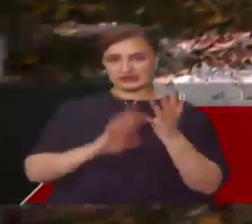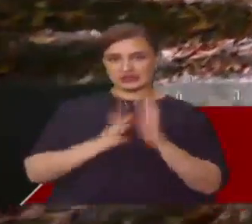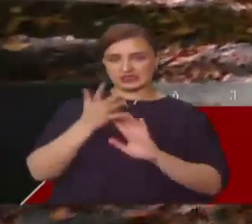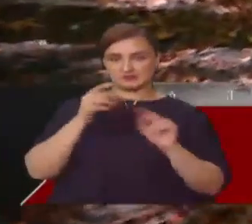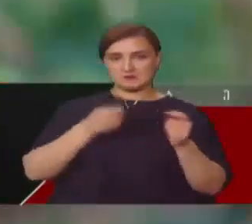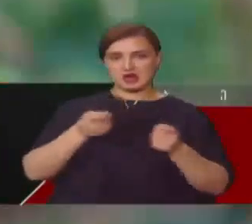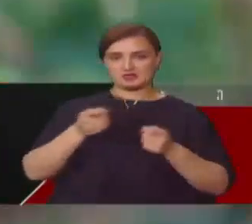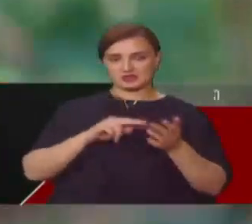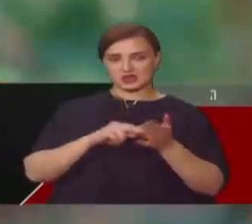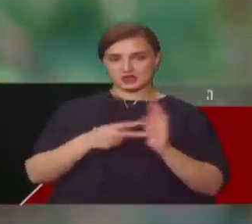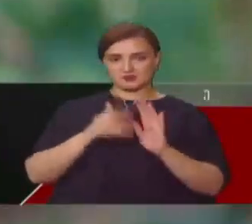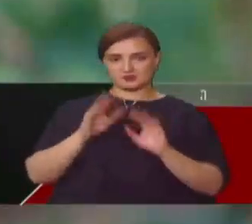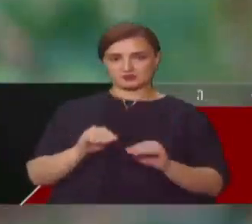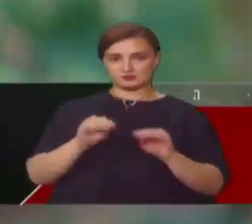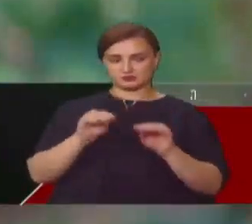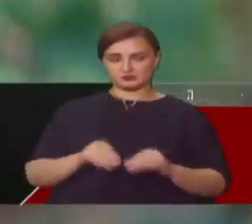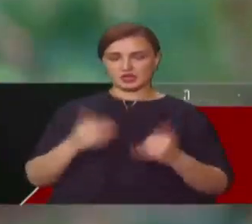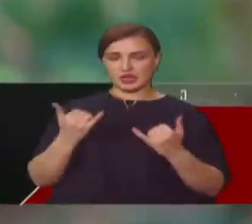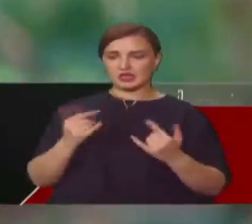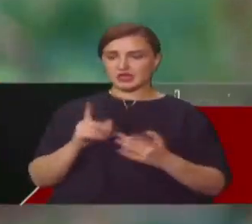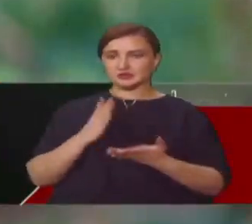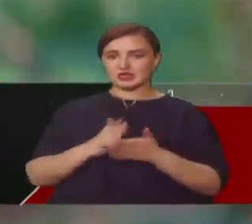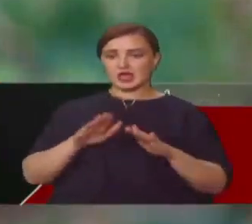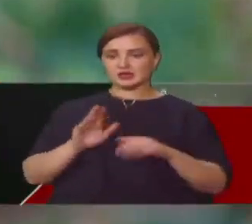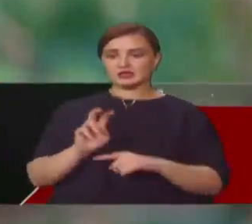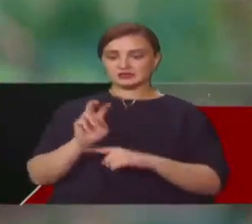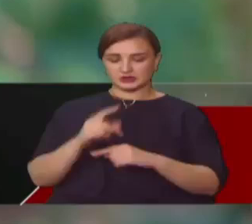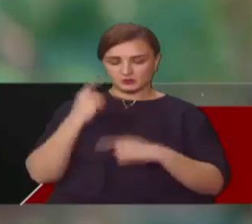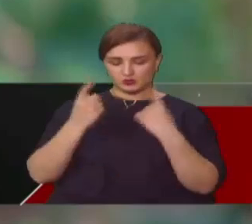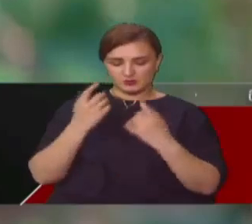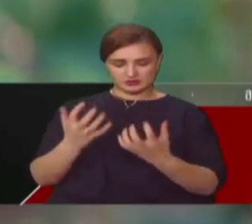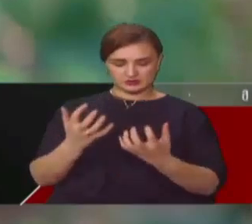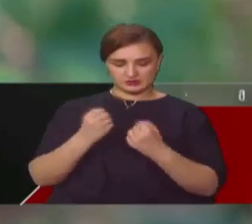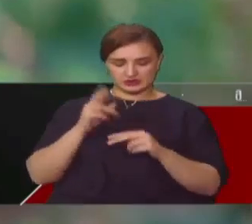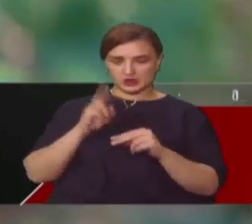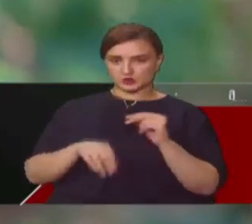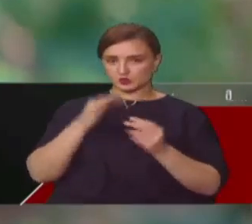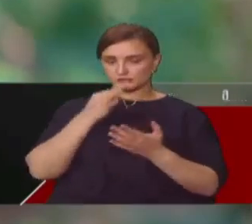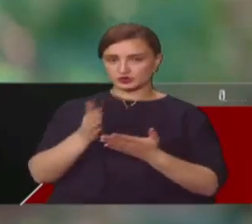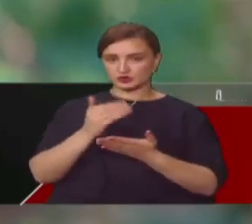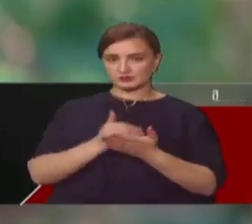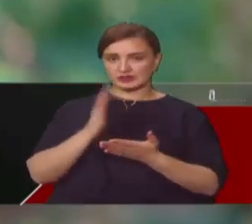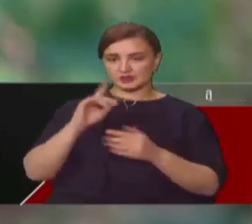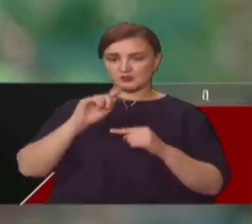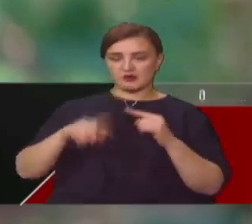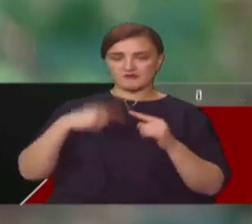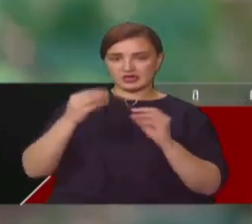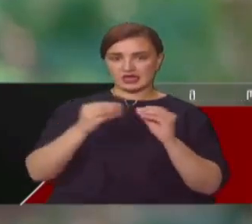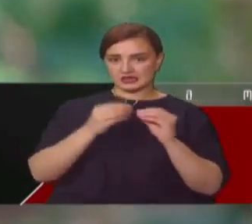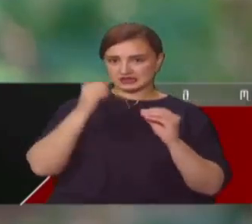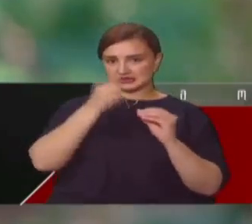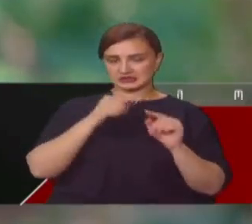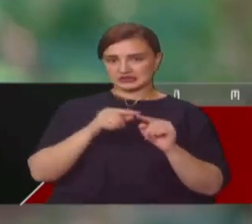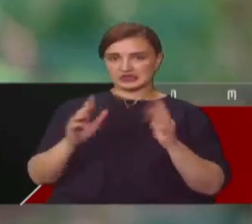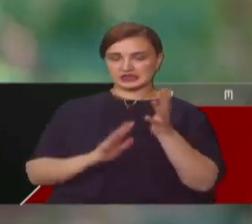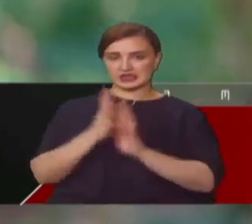შეიმუშავებს. ამ ეტაპზე მიმდინარეობს ველზე მოპოვებული ინფორმაციის დამუშავება, რომლის დასრულების შემდგომ შემუშავდება მომავალი 10 წლიანი პერიოდისთვის ტყის